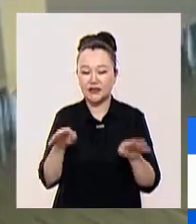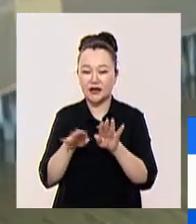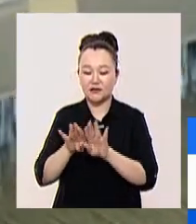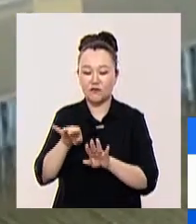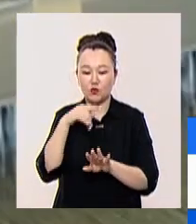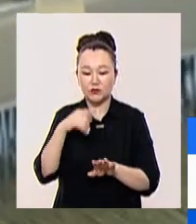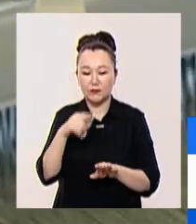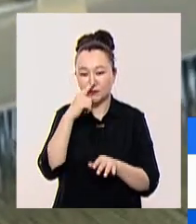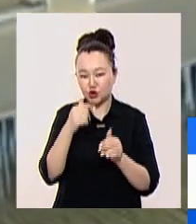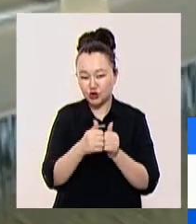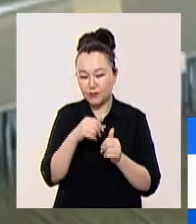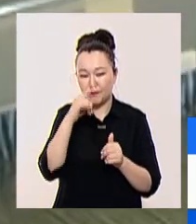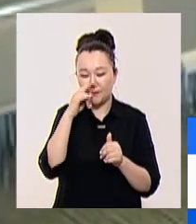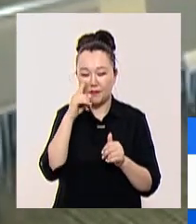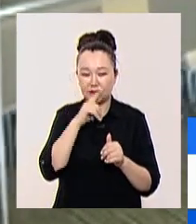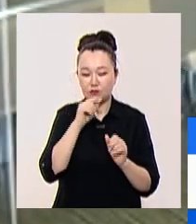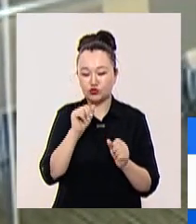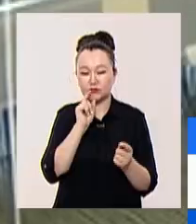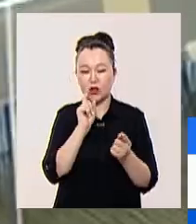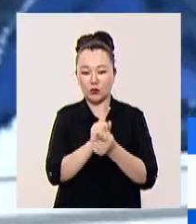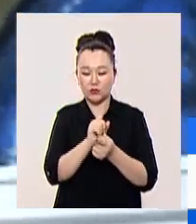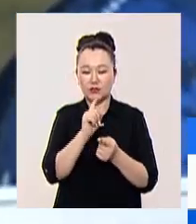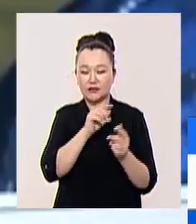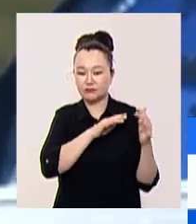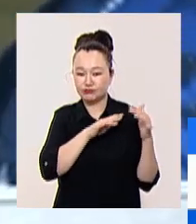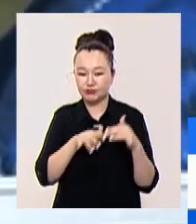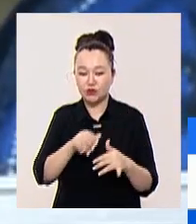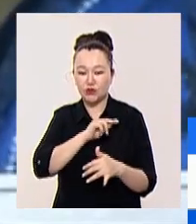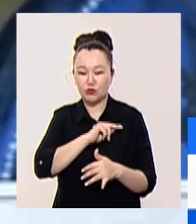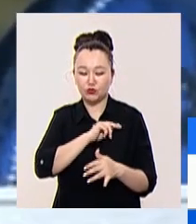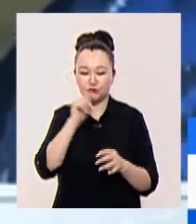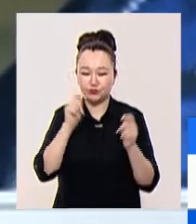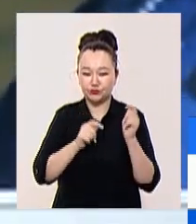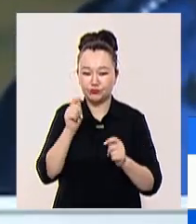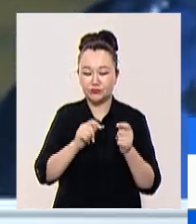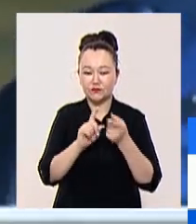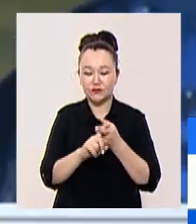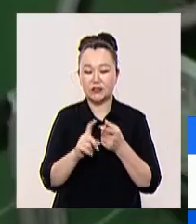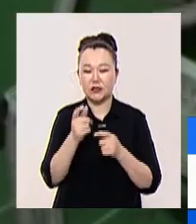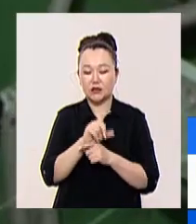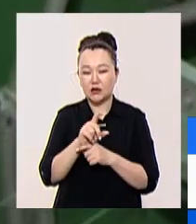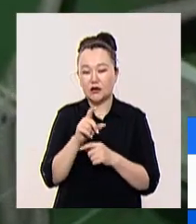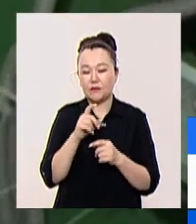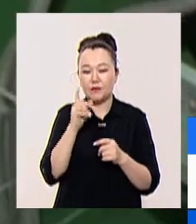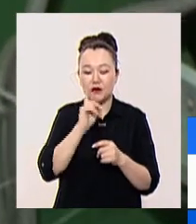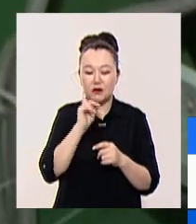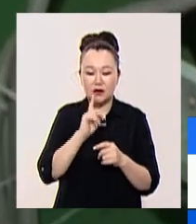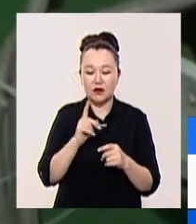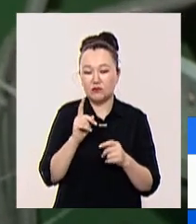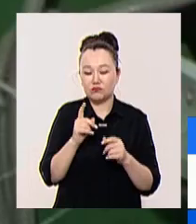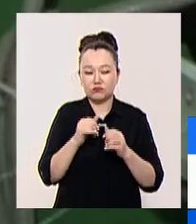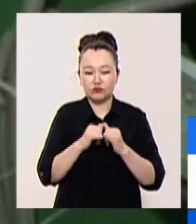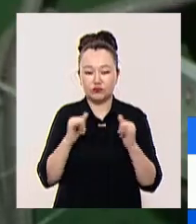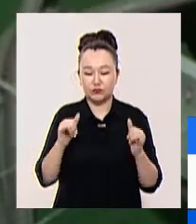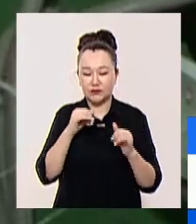в ближайшие месяцы Казахстан может столкнуться с наплывом рабочих мигрантов. Пока перегрева на рынке труда не